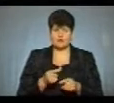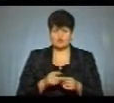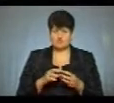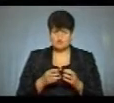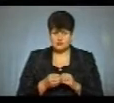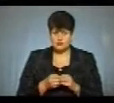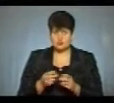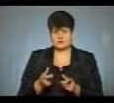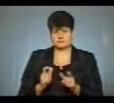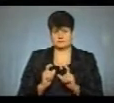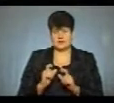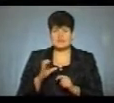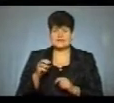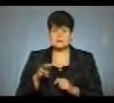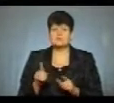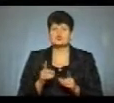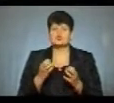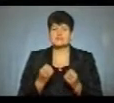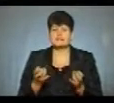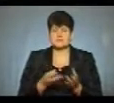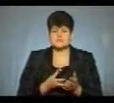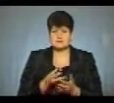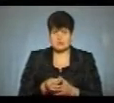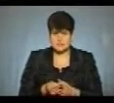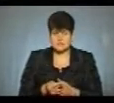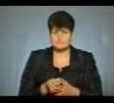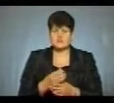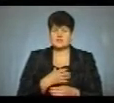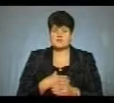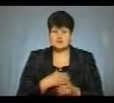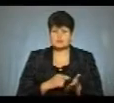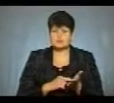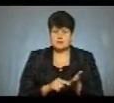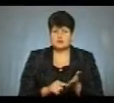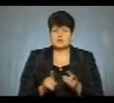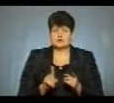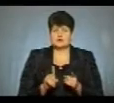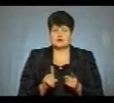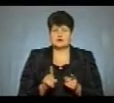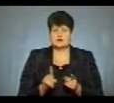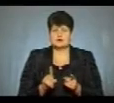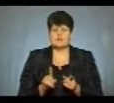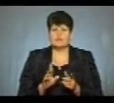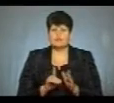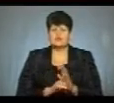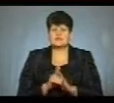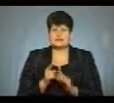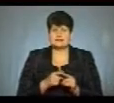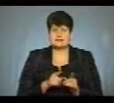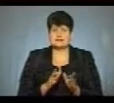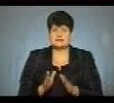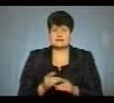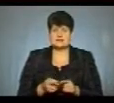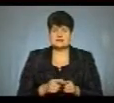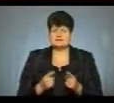тоді приходить смс-повідомлення, що це потрібно заплатити. І ще хотів би важливо наголосити на те, що зараз те, що я казав, впроваджується ця система. Це